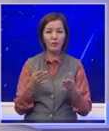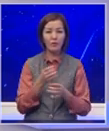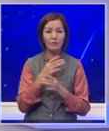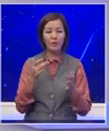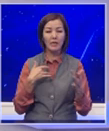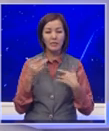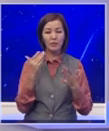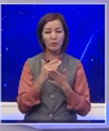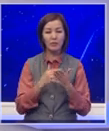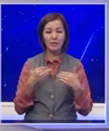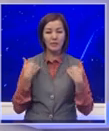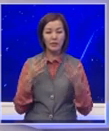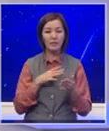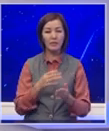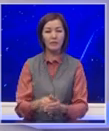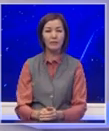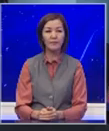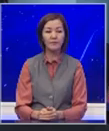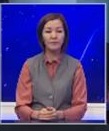артынша мерекелік концерт ұйымдастырылды.